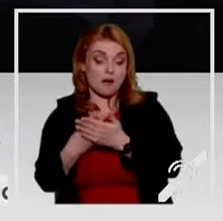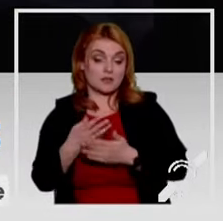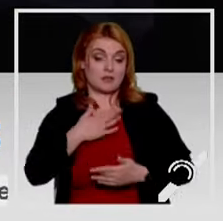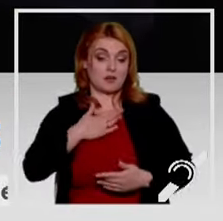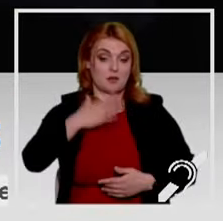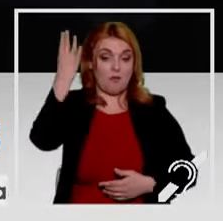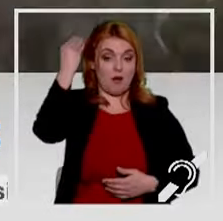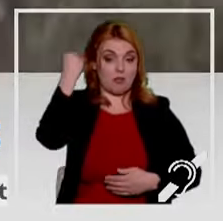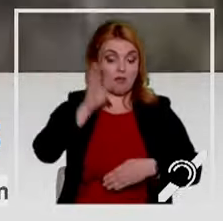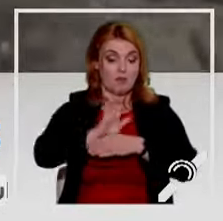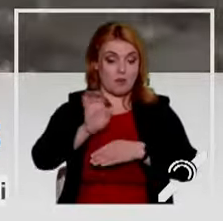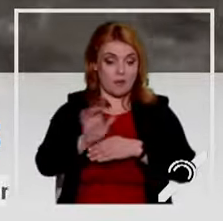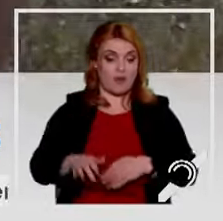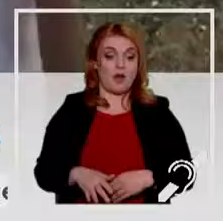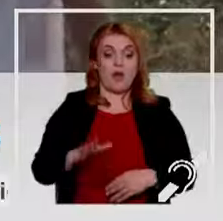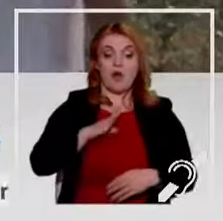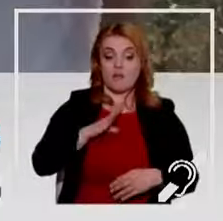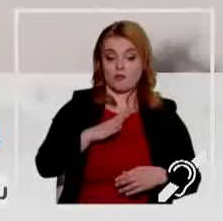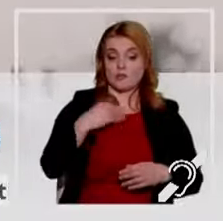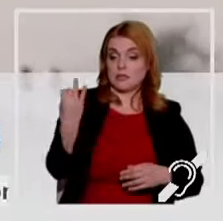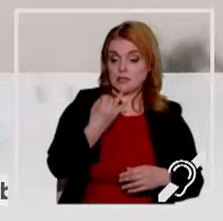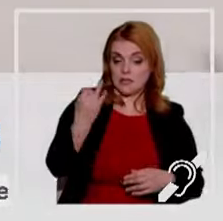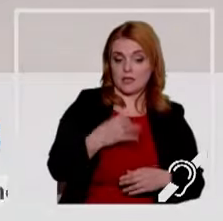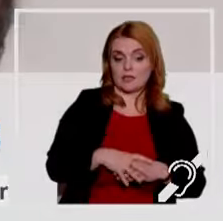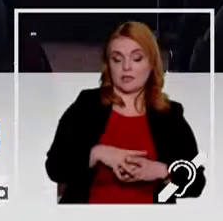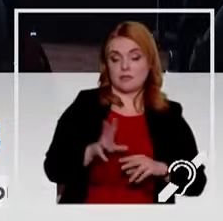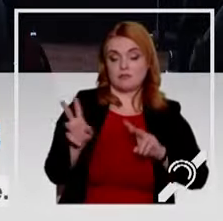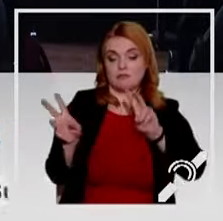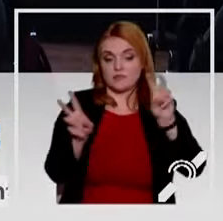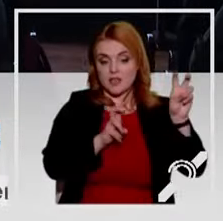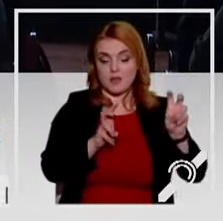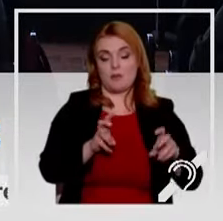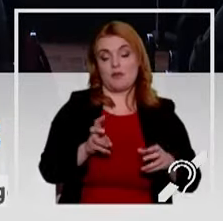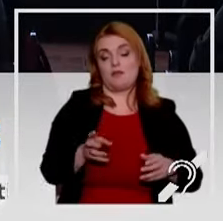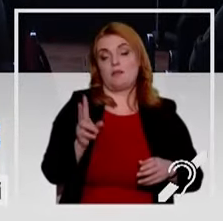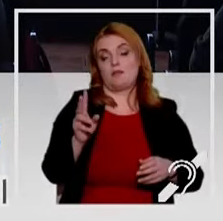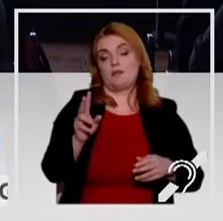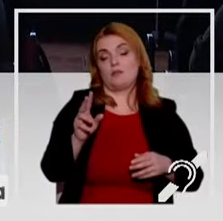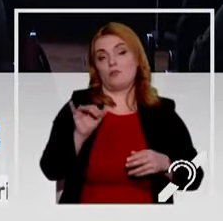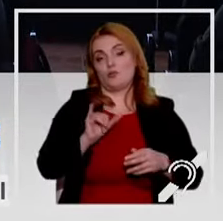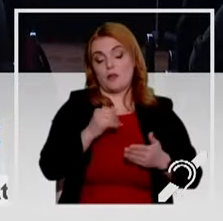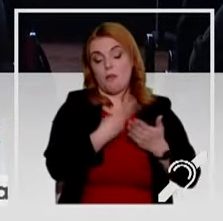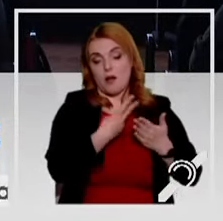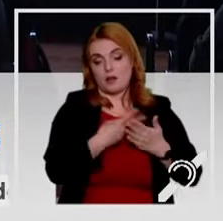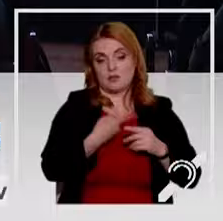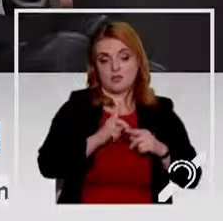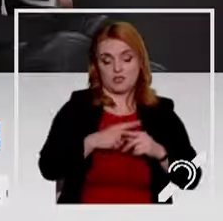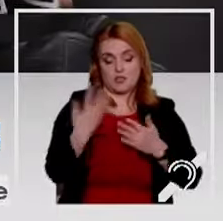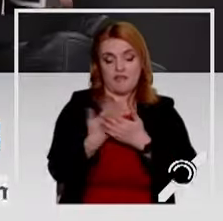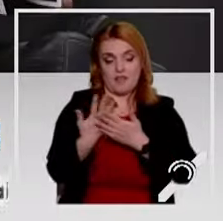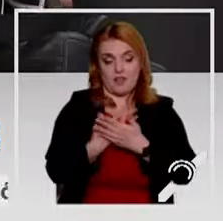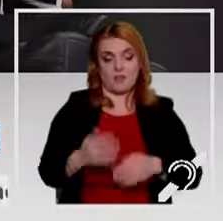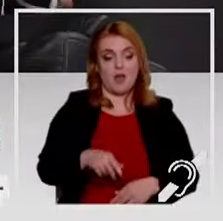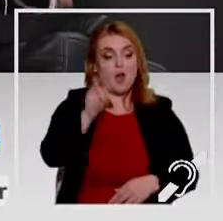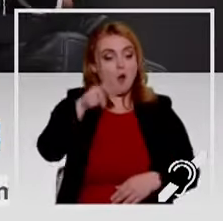Producțiile noi, prin temele abordate și scenariile bine construite, au câștigat încrederea publicului, au reușit să cucerească